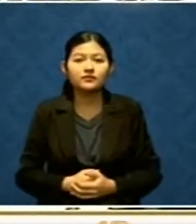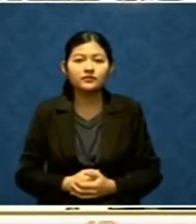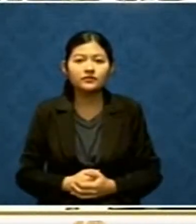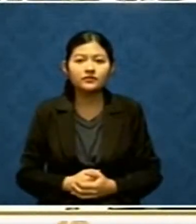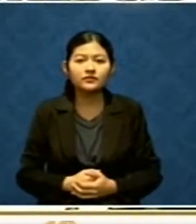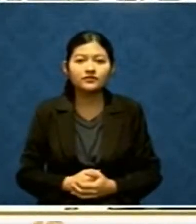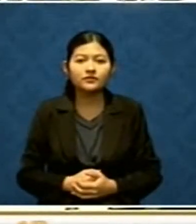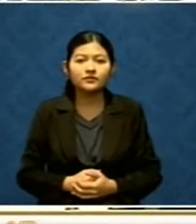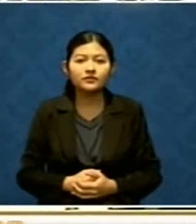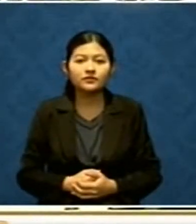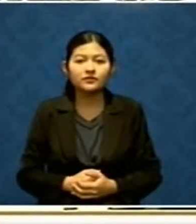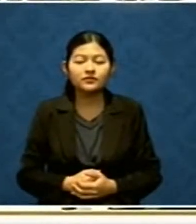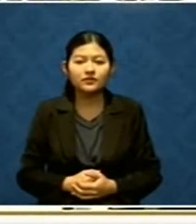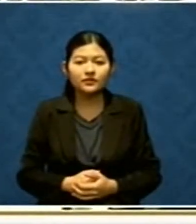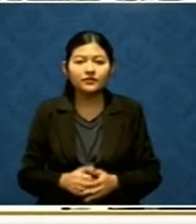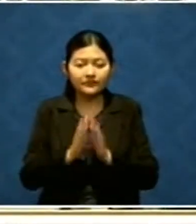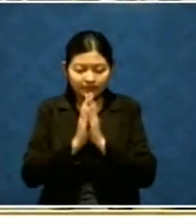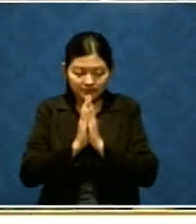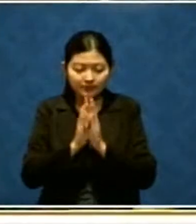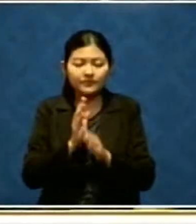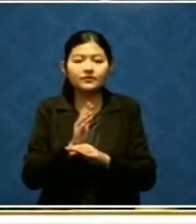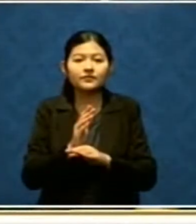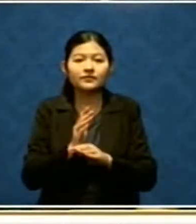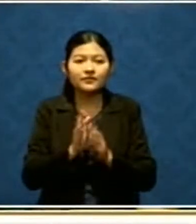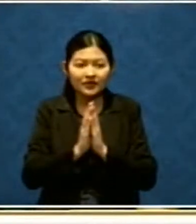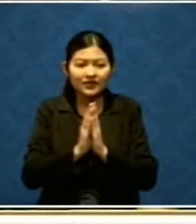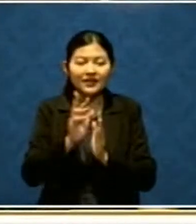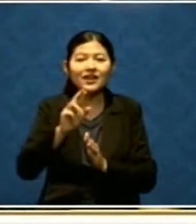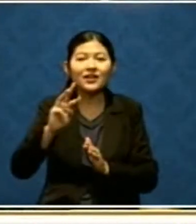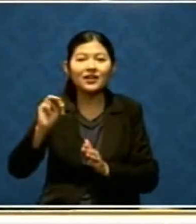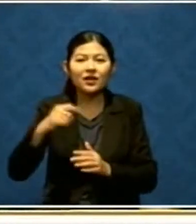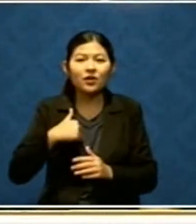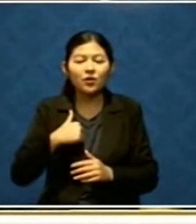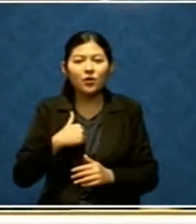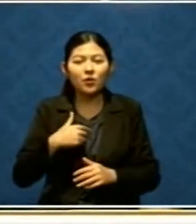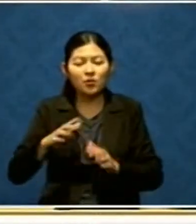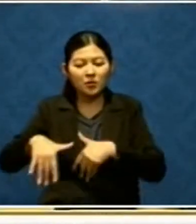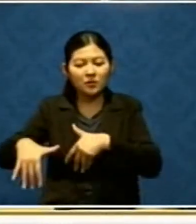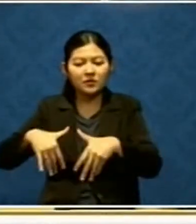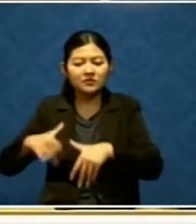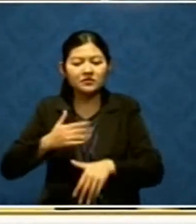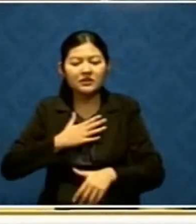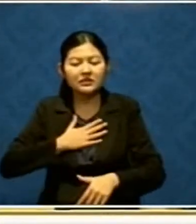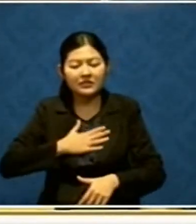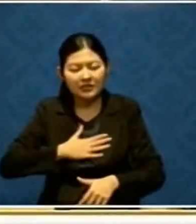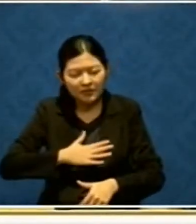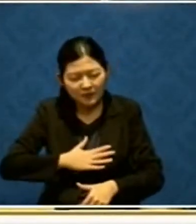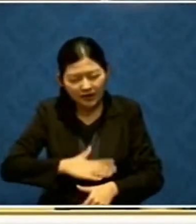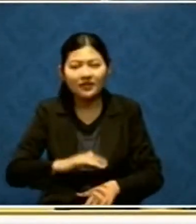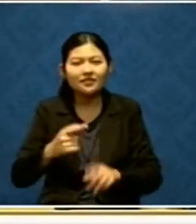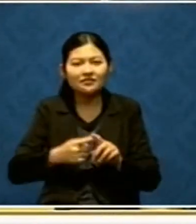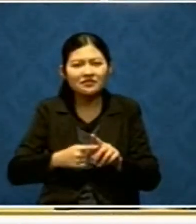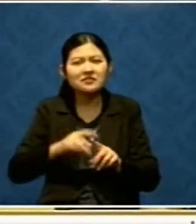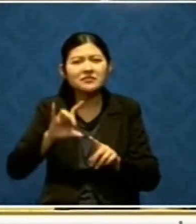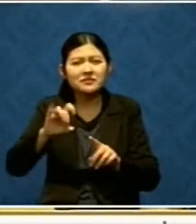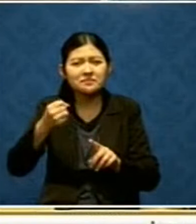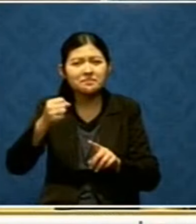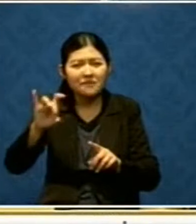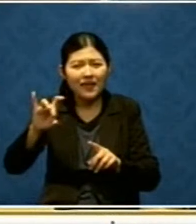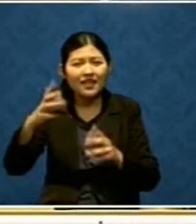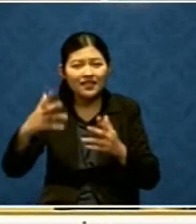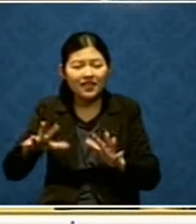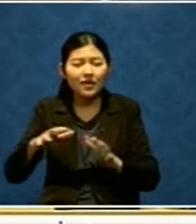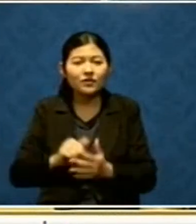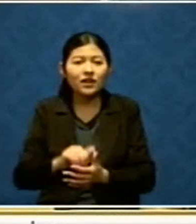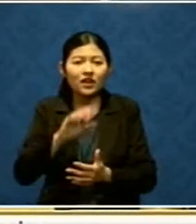ก็ต้องเรียนท่านรัฐมนตรีครับประชาชนใจเย็นมากเลยครับใจเย็นมา18เดือนแล้วครับเรื่องเครื่องยนต์เนี่ยแล้วก็ถ้าเรื่องยังไม่ถึ